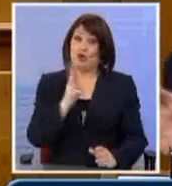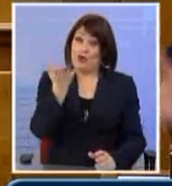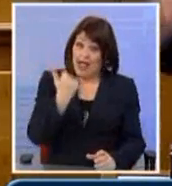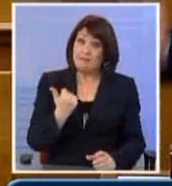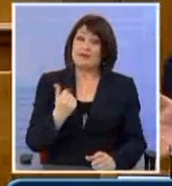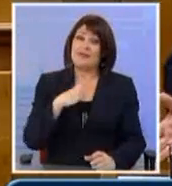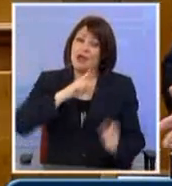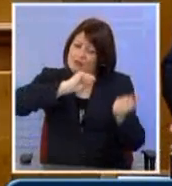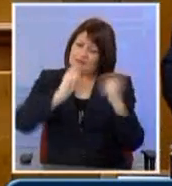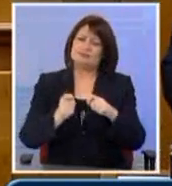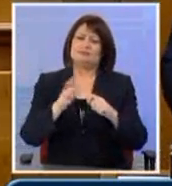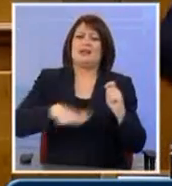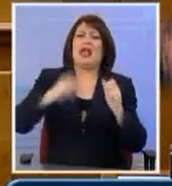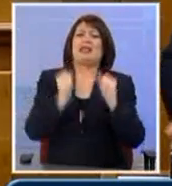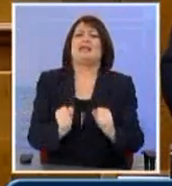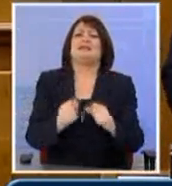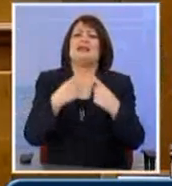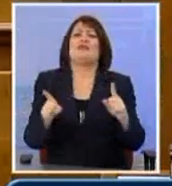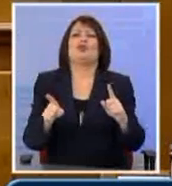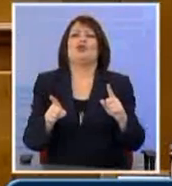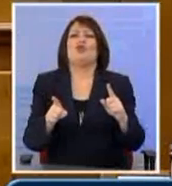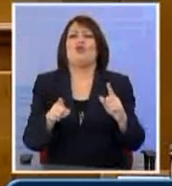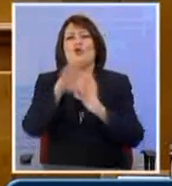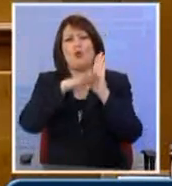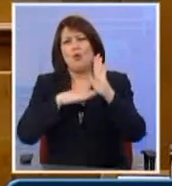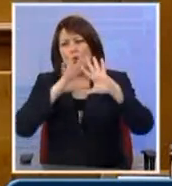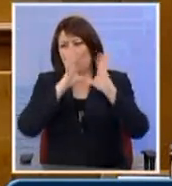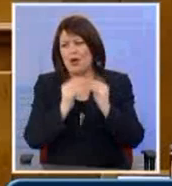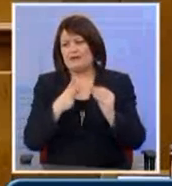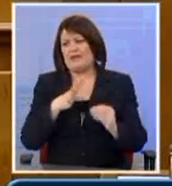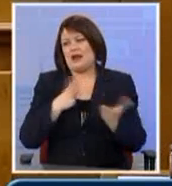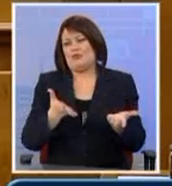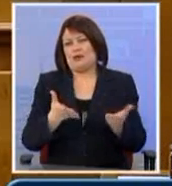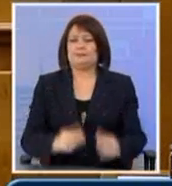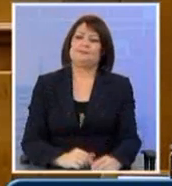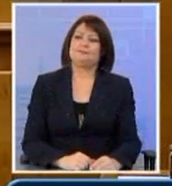άλλο κλίμα, άλλη κατάσταση, άλλο πλαίσιο αναφοράς.